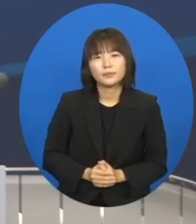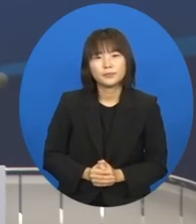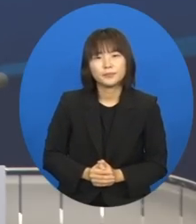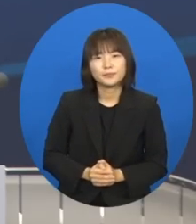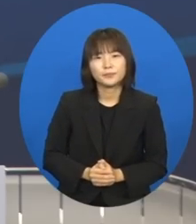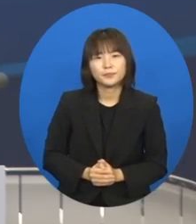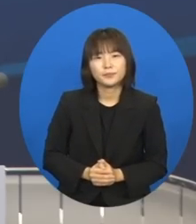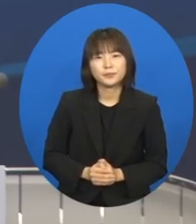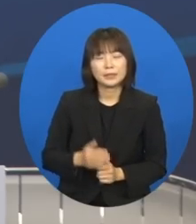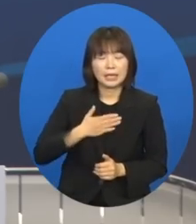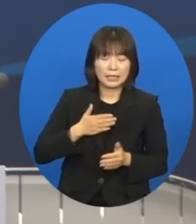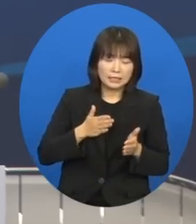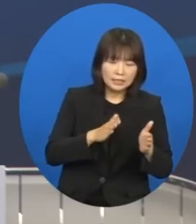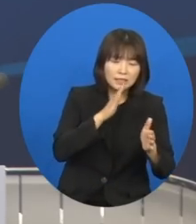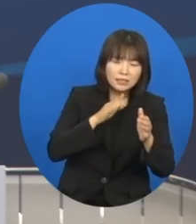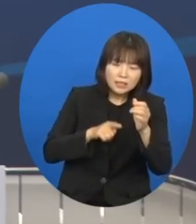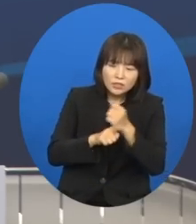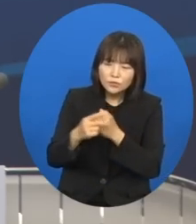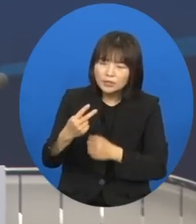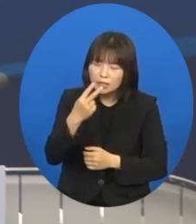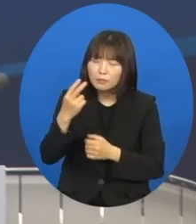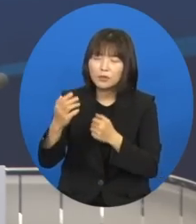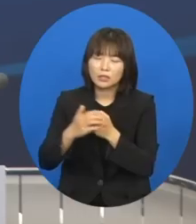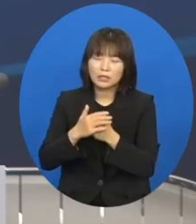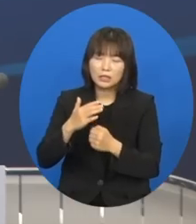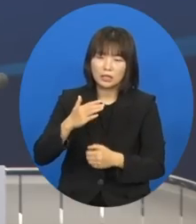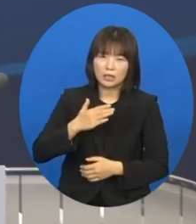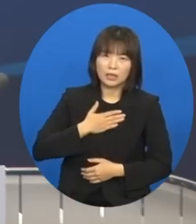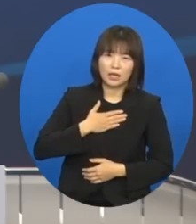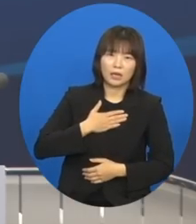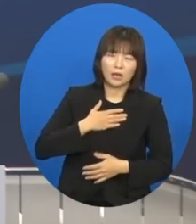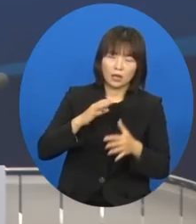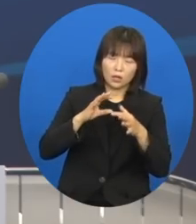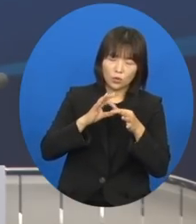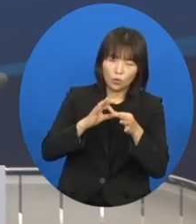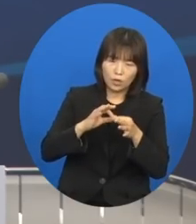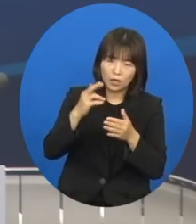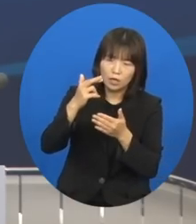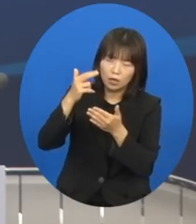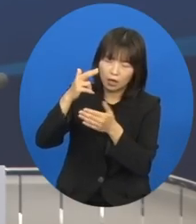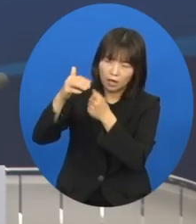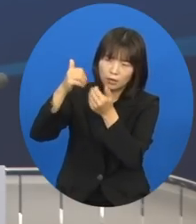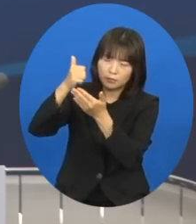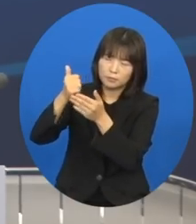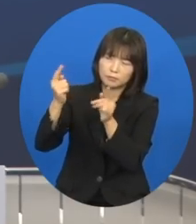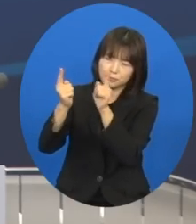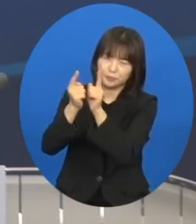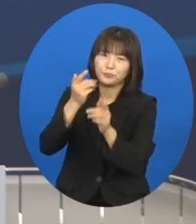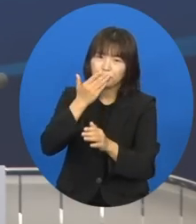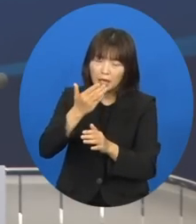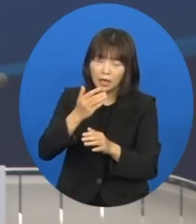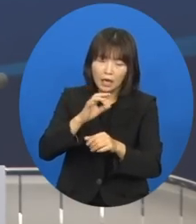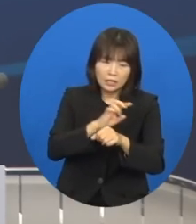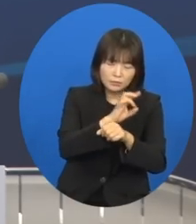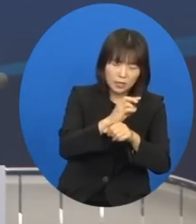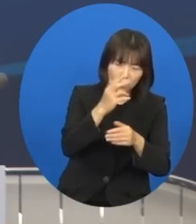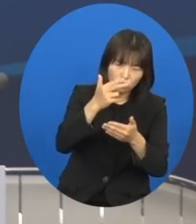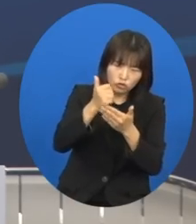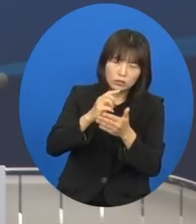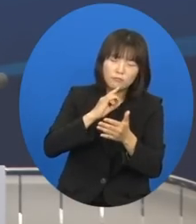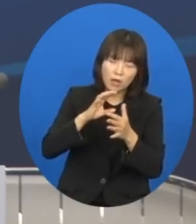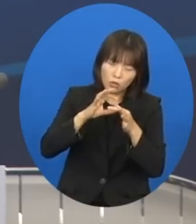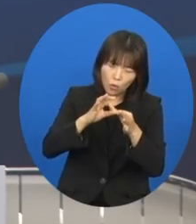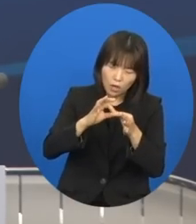나는 길요 진료 생명이니 나로 말미암지 않고는 아버지께 올 자가 없다라고 했고 24시간 주님을 통해서만 갈 수 있는 그 길을